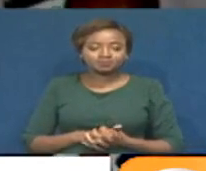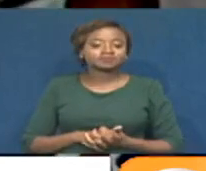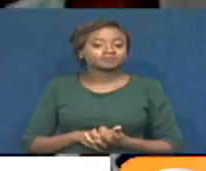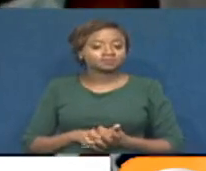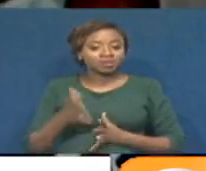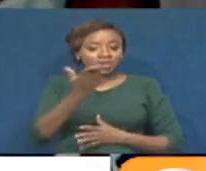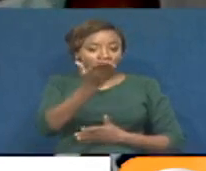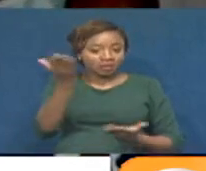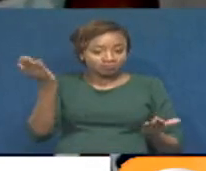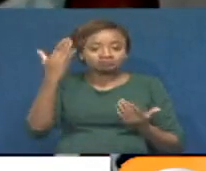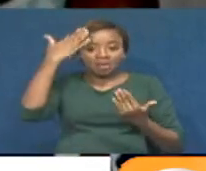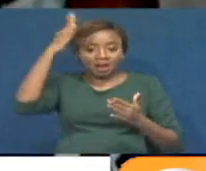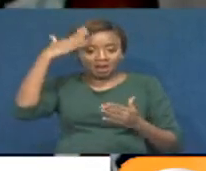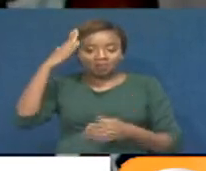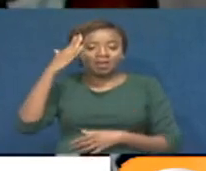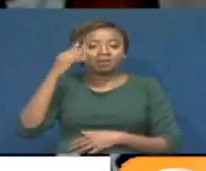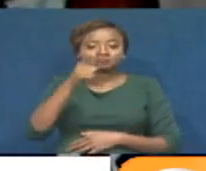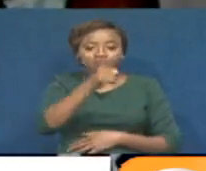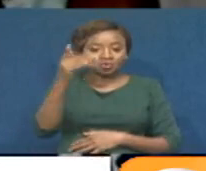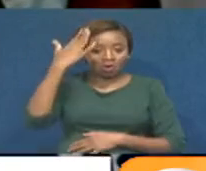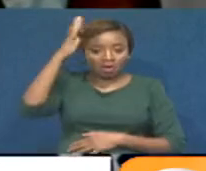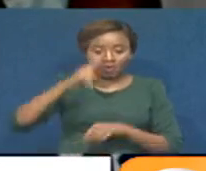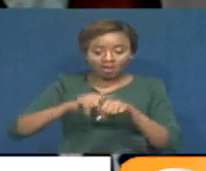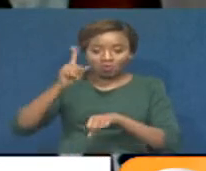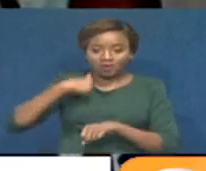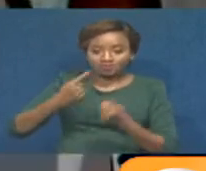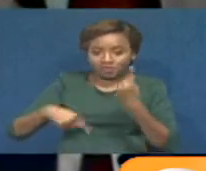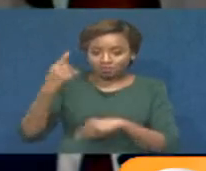As you all aware, when I came to office,